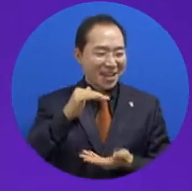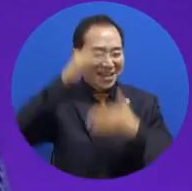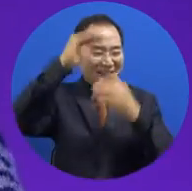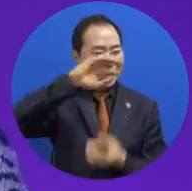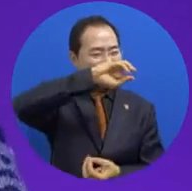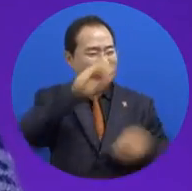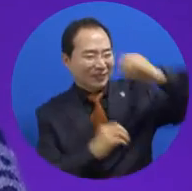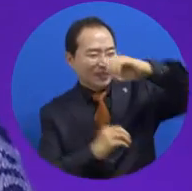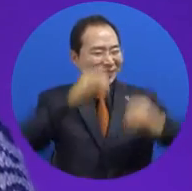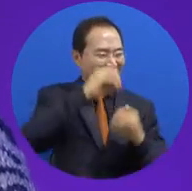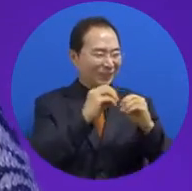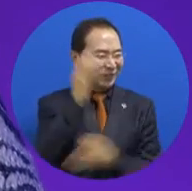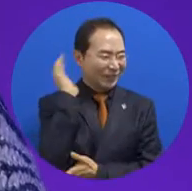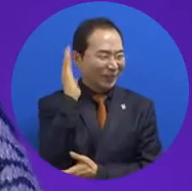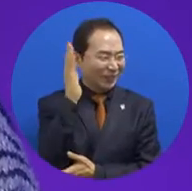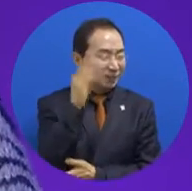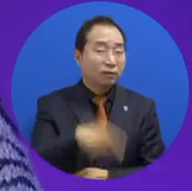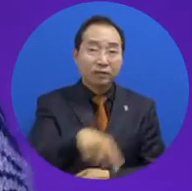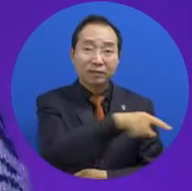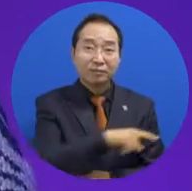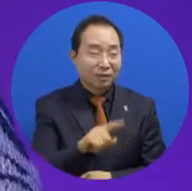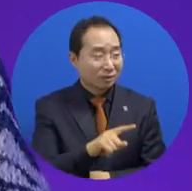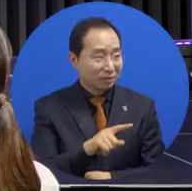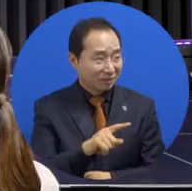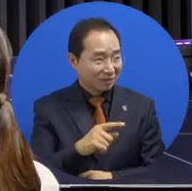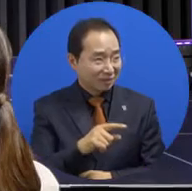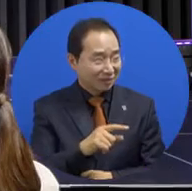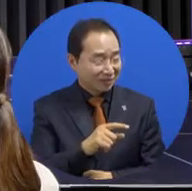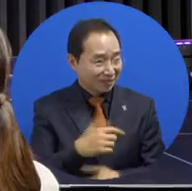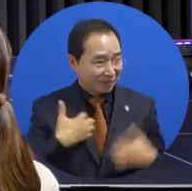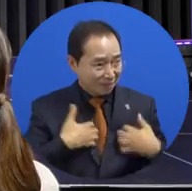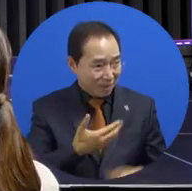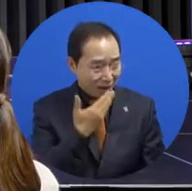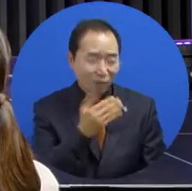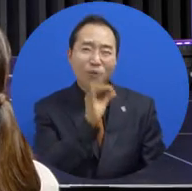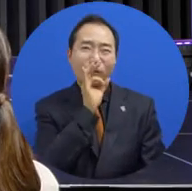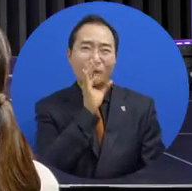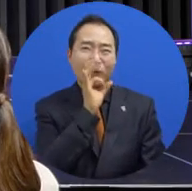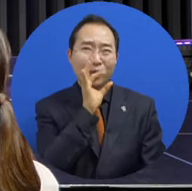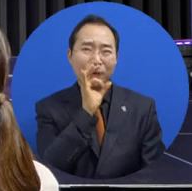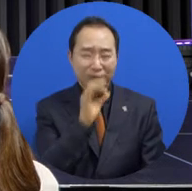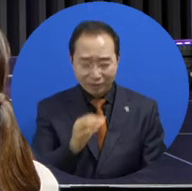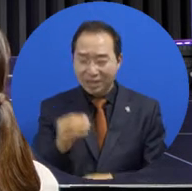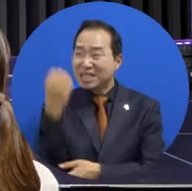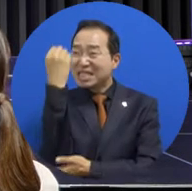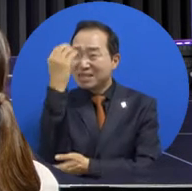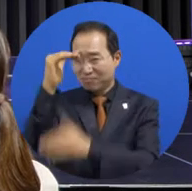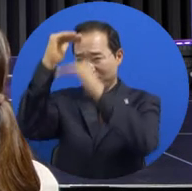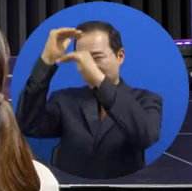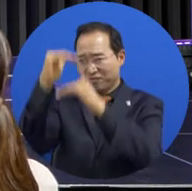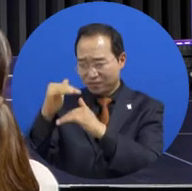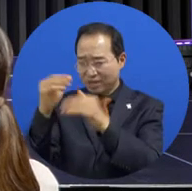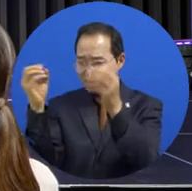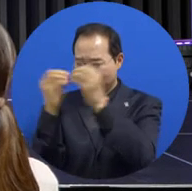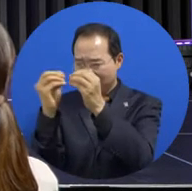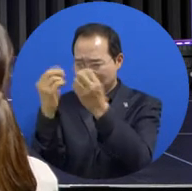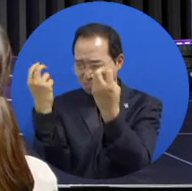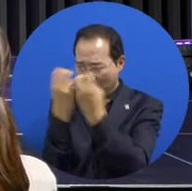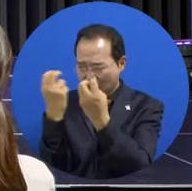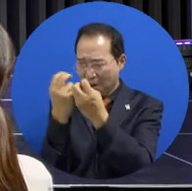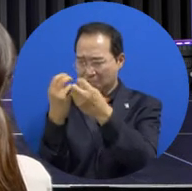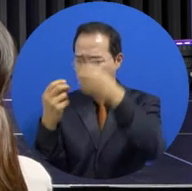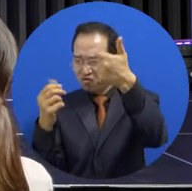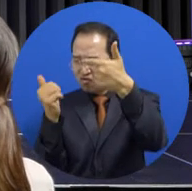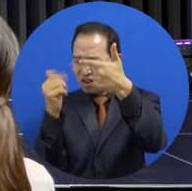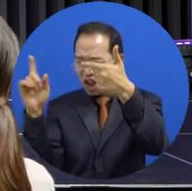앞뒤가 뒤죽박죽이면 어디서 웃으라는 거야. 그리고 뭐 우리가 신문기사 같은 것도 육하 원칙이잖아요. 그 원칙의 그 흐름에